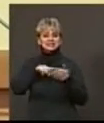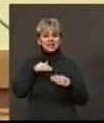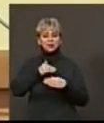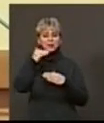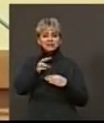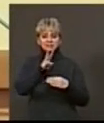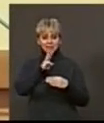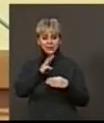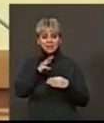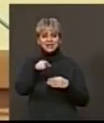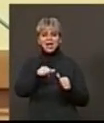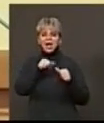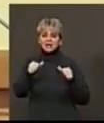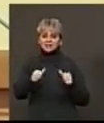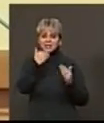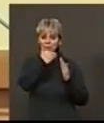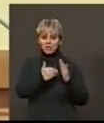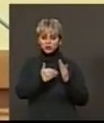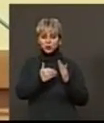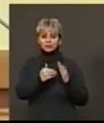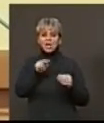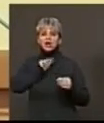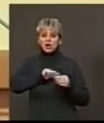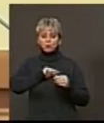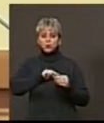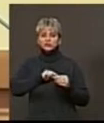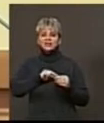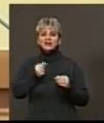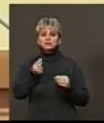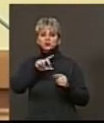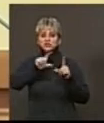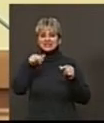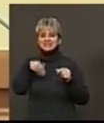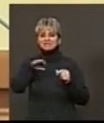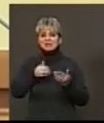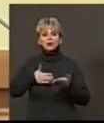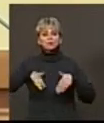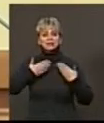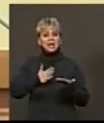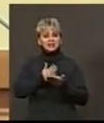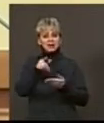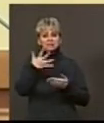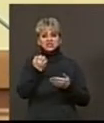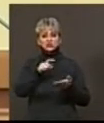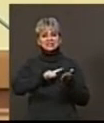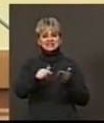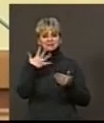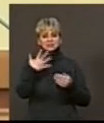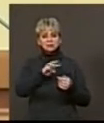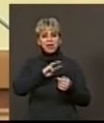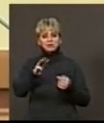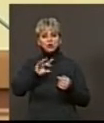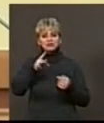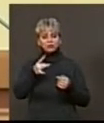повышения заработной платы отдельным категориям работников бюджетной сферы предлагается направить 575